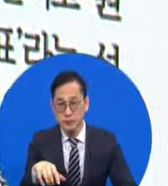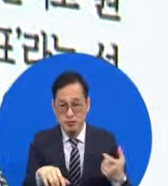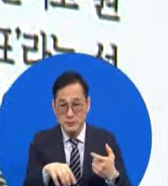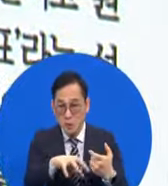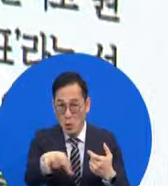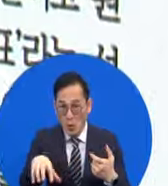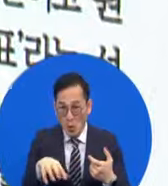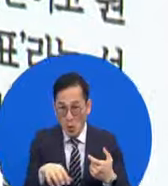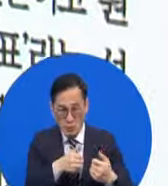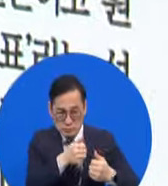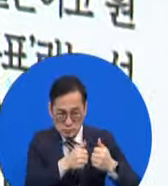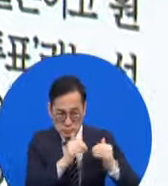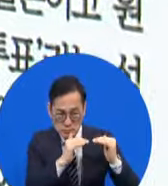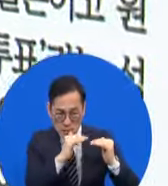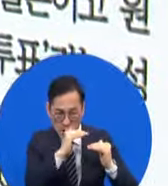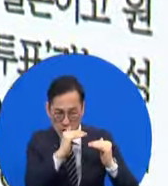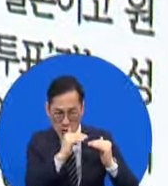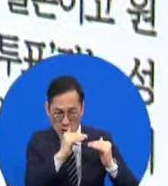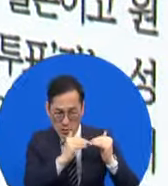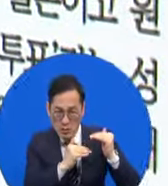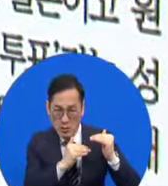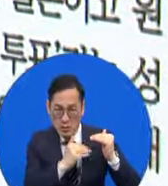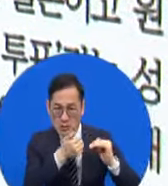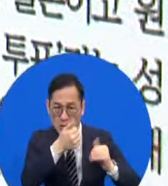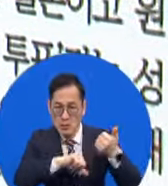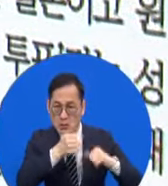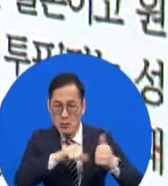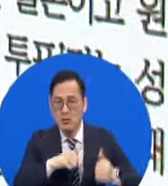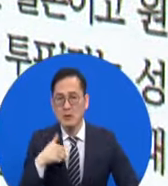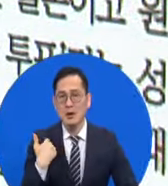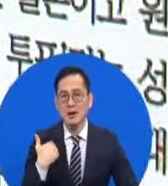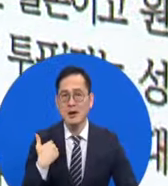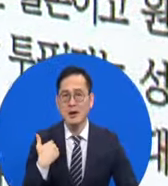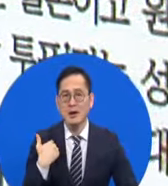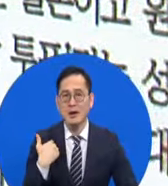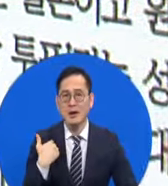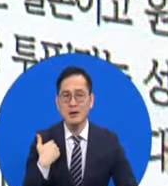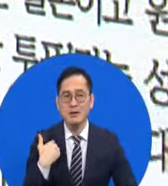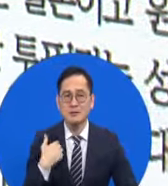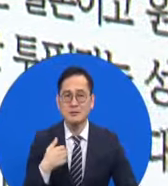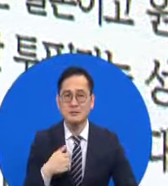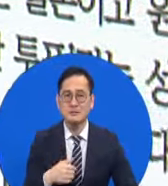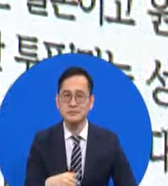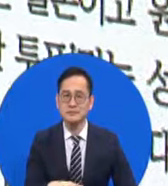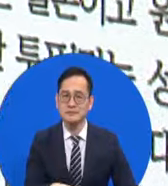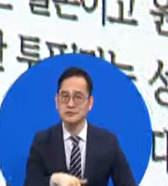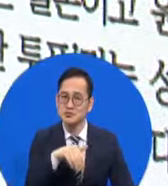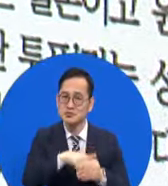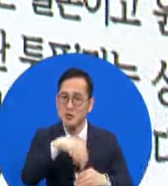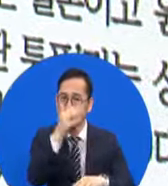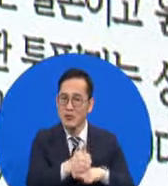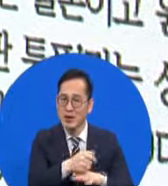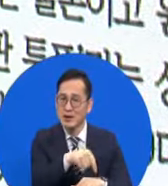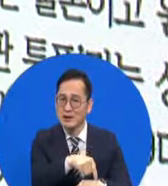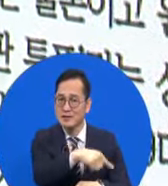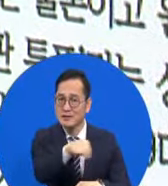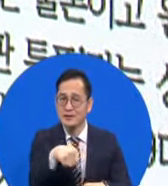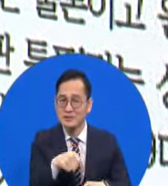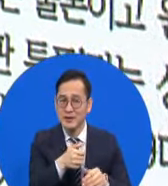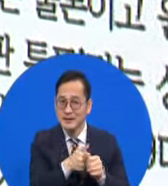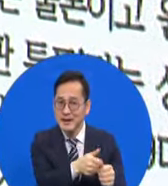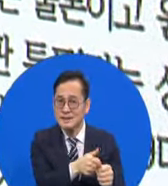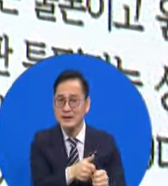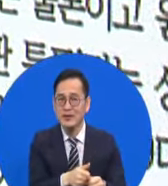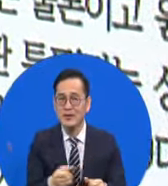60곳의 경합지가 어떤 선택을 하느냐에 따라서 이번 총선의 승자가 결정된다라고 말해도 과언이 아닐 것